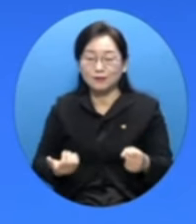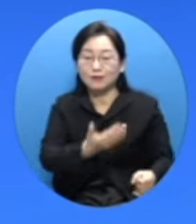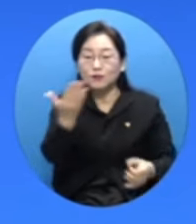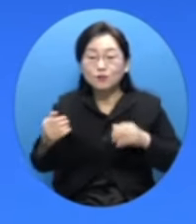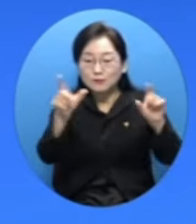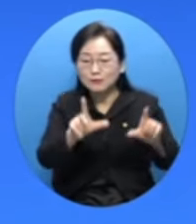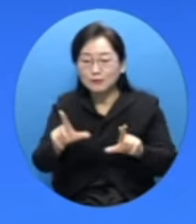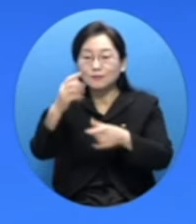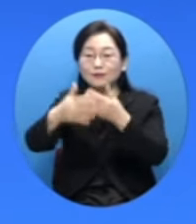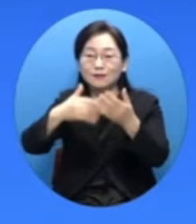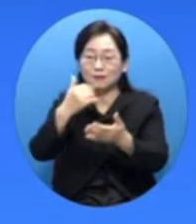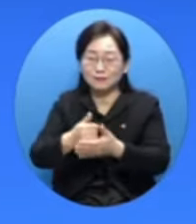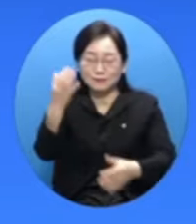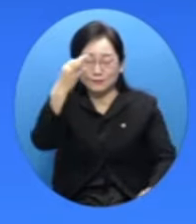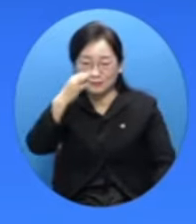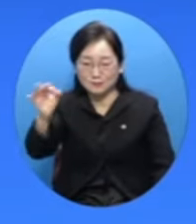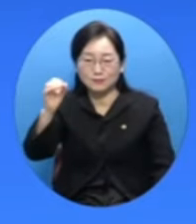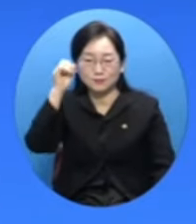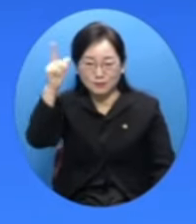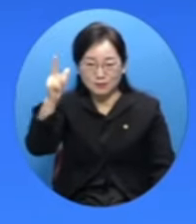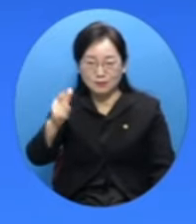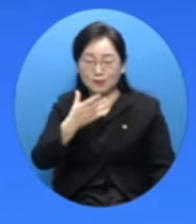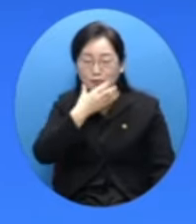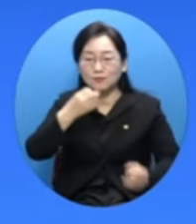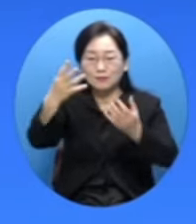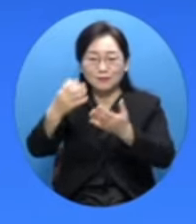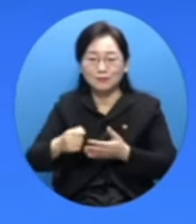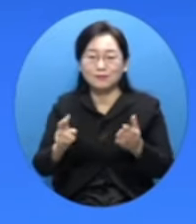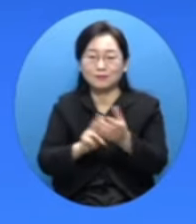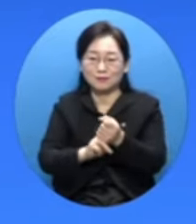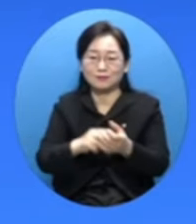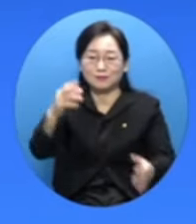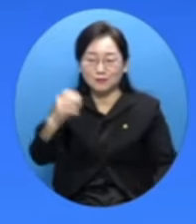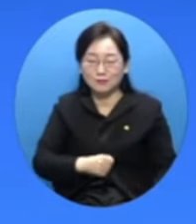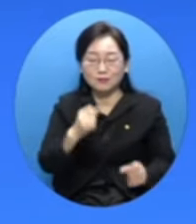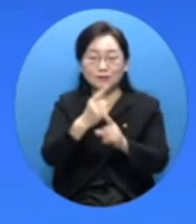삶이 하나님 앞에 인정받는 위대한 축복의 삶, 기적의